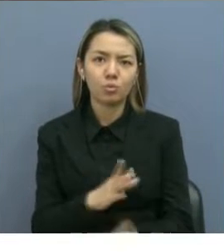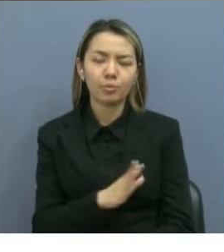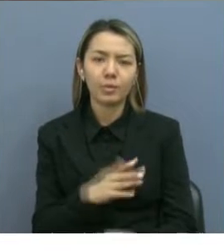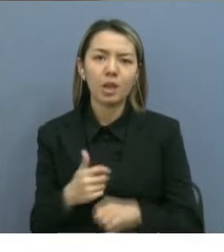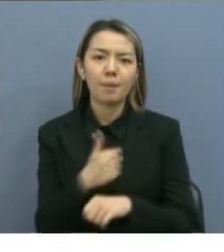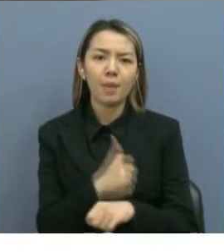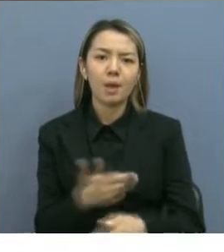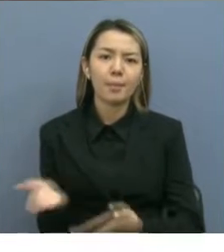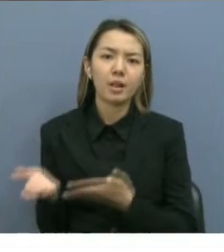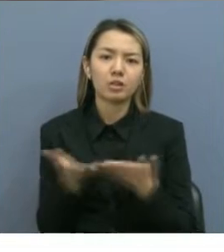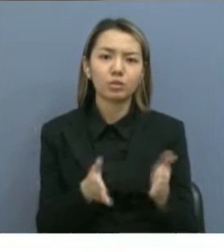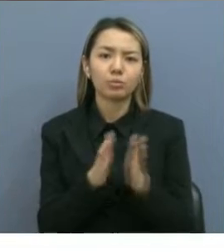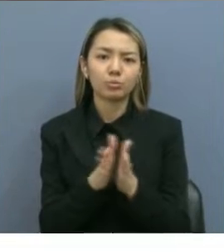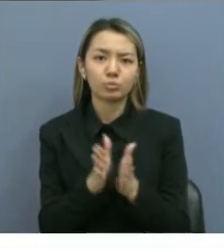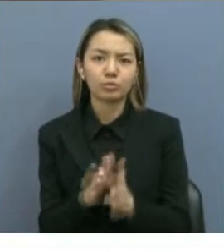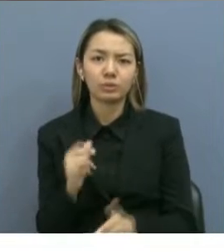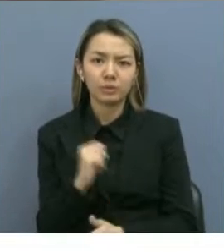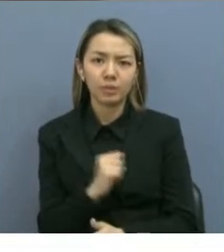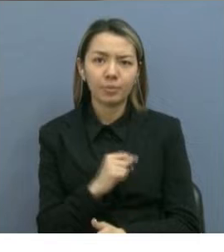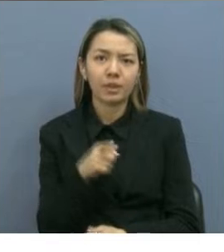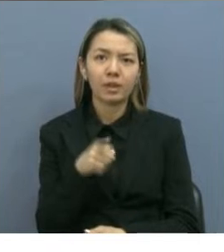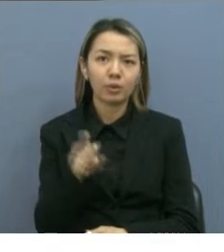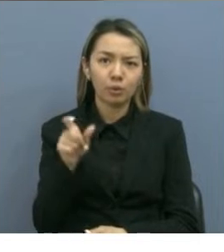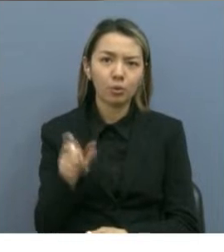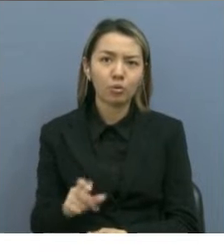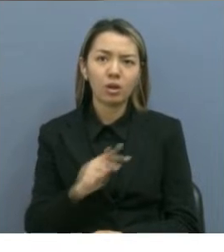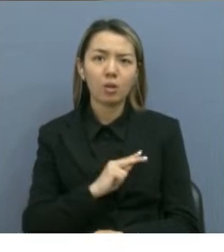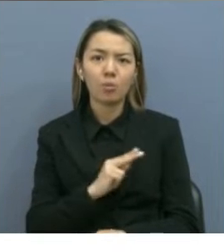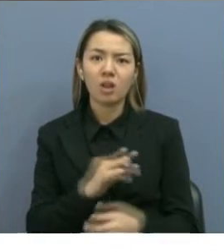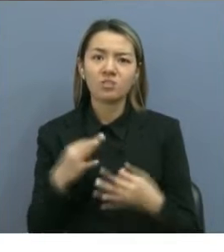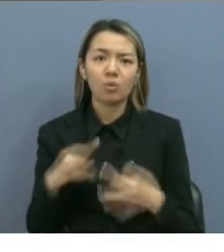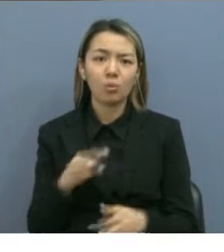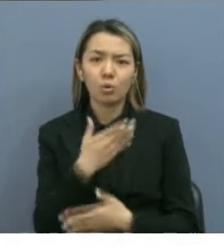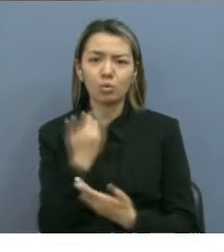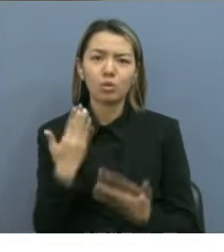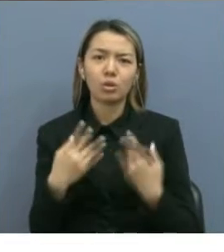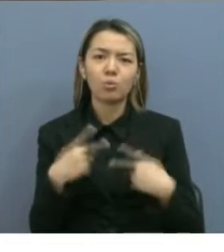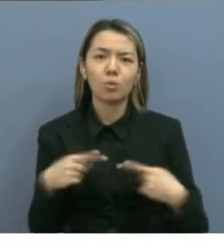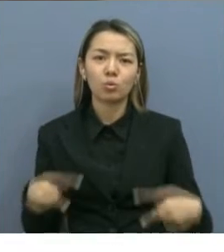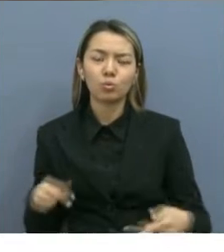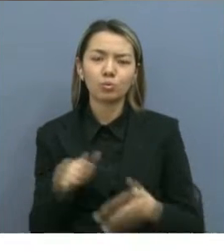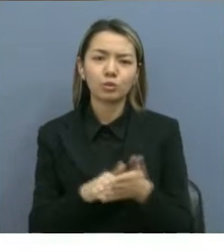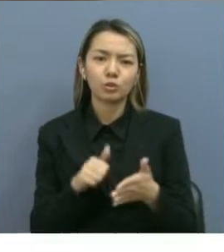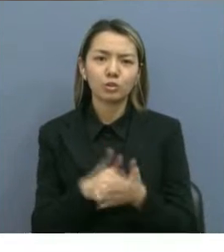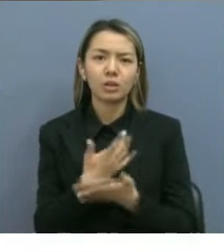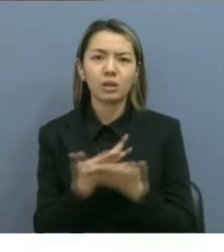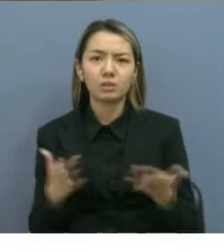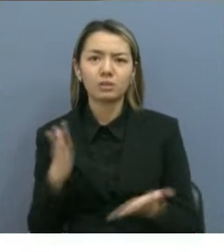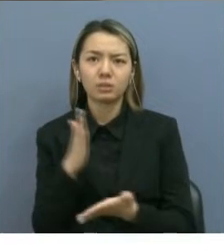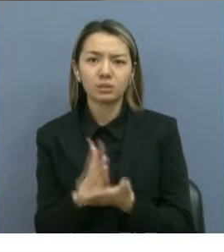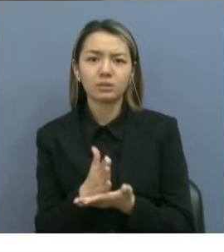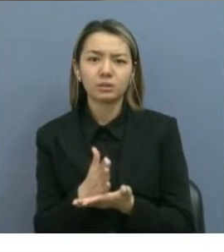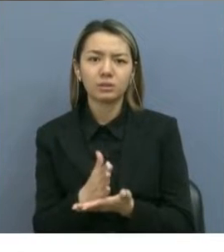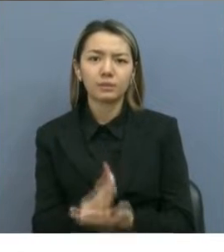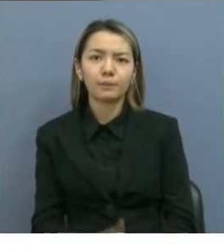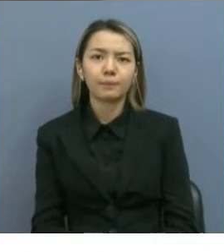Әкімдер шақырып өтініш қылған жағдайдың өзінде олар жұмыстан босатпайды, немесе тағы басқа деген түрлі сылтаулармен жаңағы ортақ